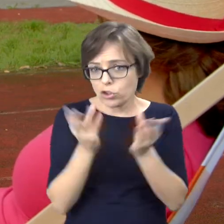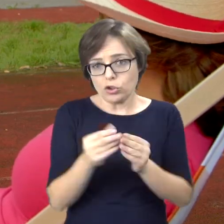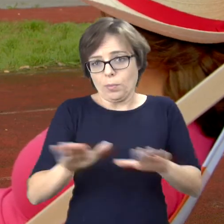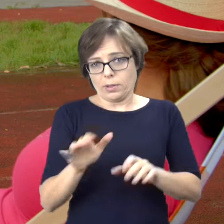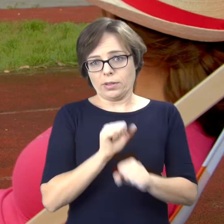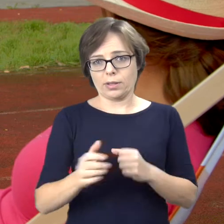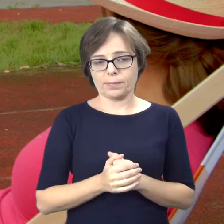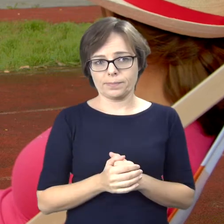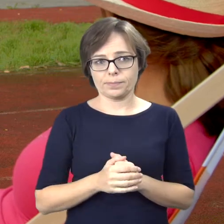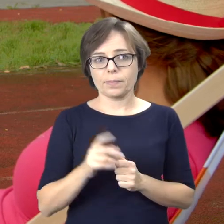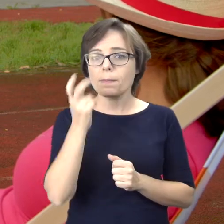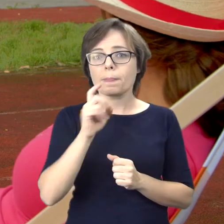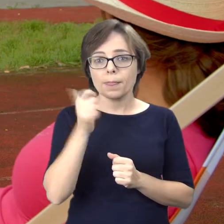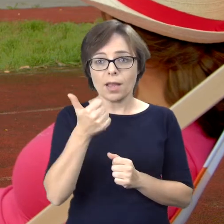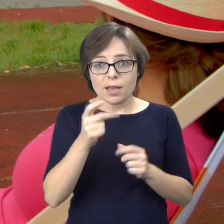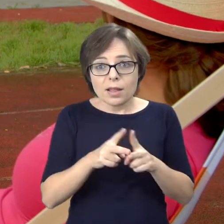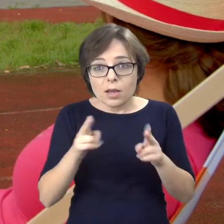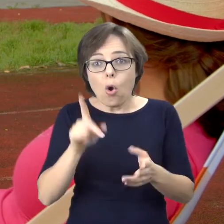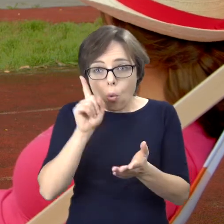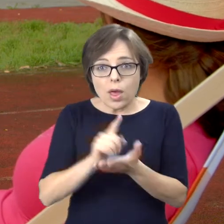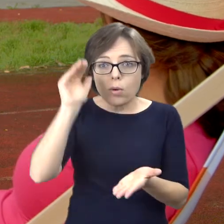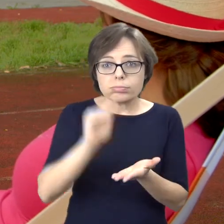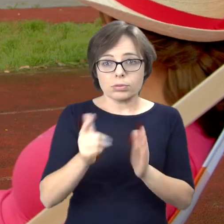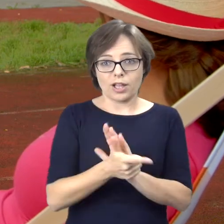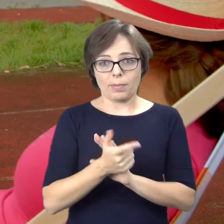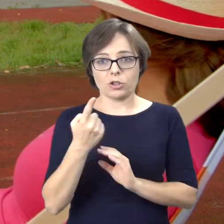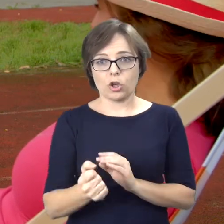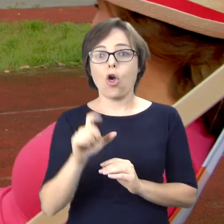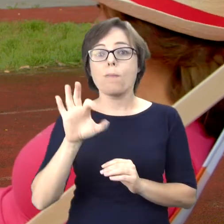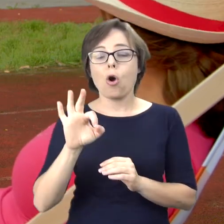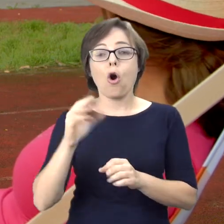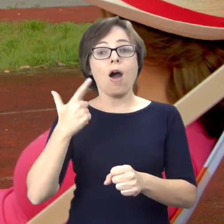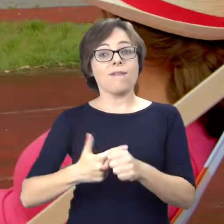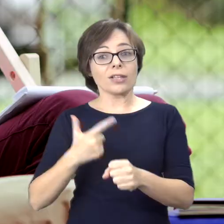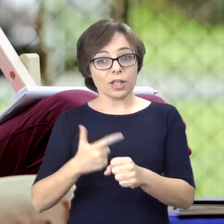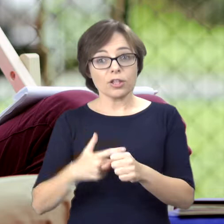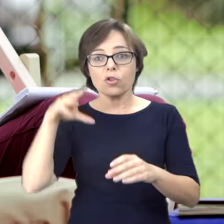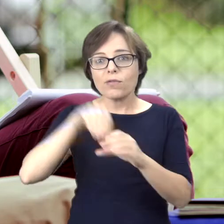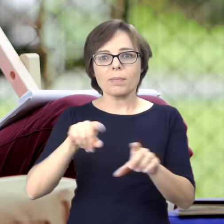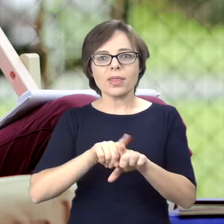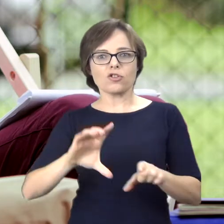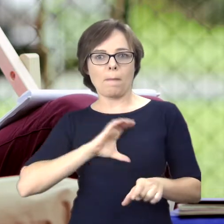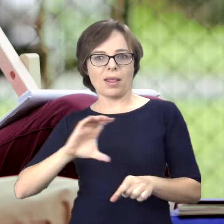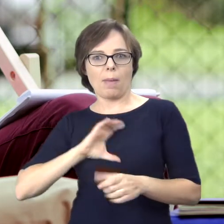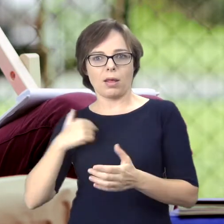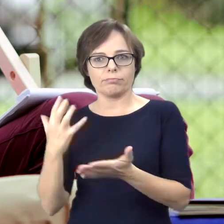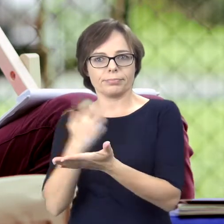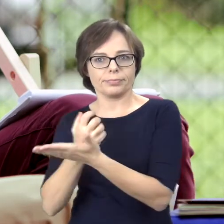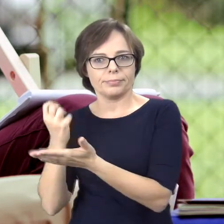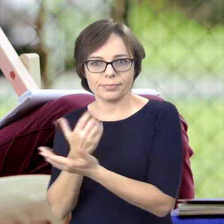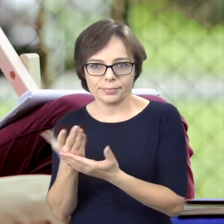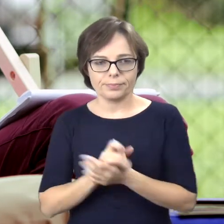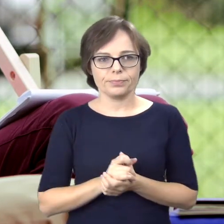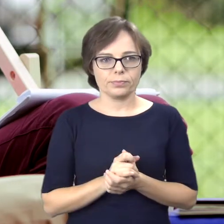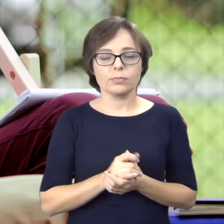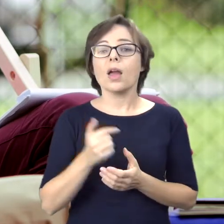co więcej, na pewnym etapie spadałem nawet do 17 kg, bo 20 to były medale, które ja też dostawałem po drodze, więc wiesz, to co potrzebujemy, to